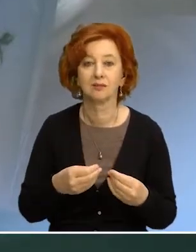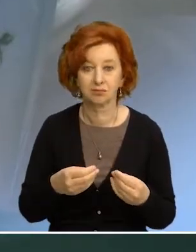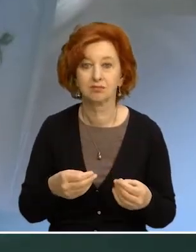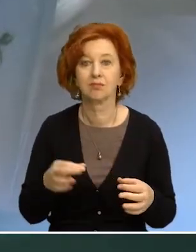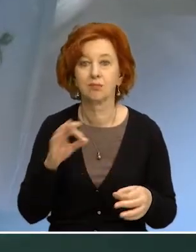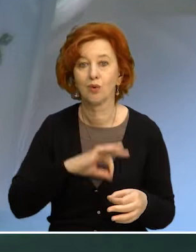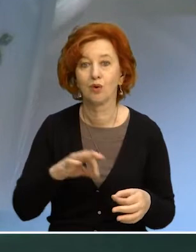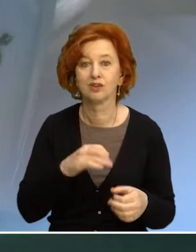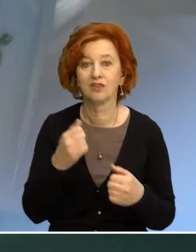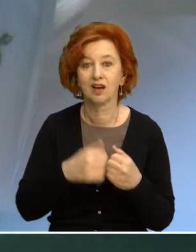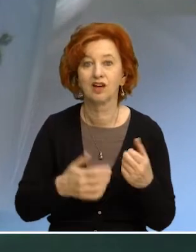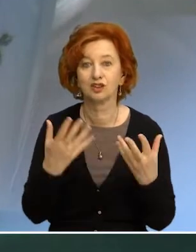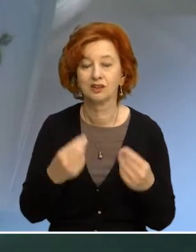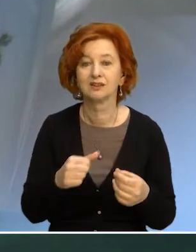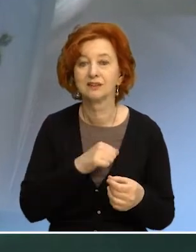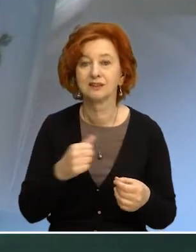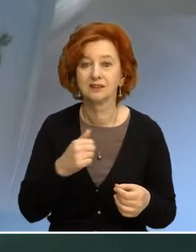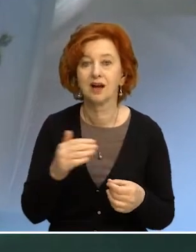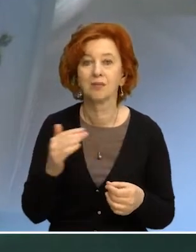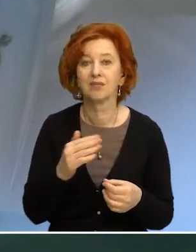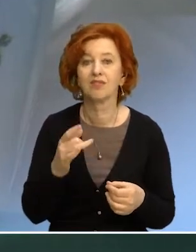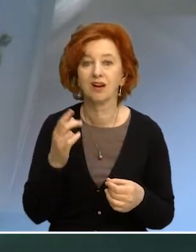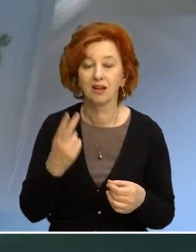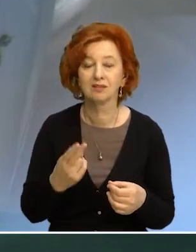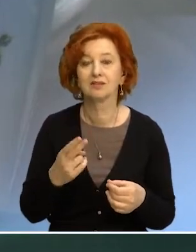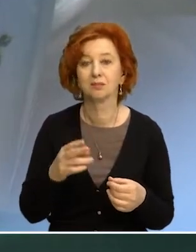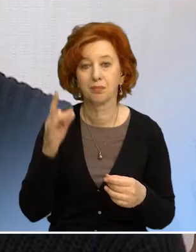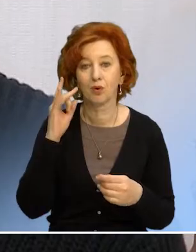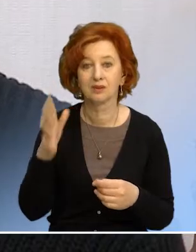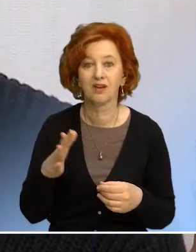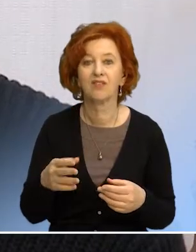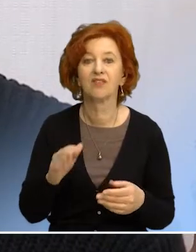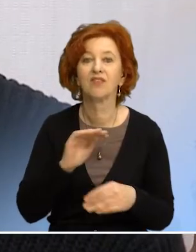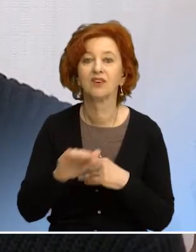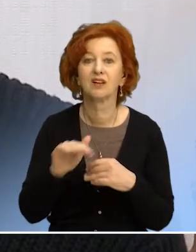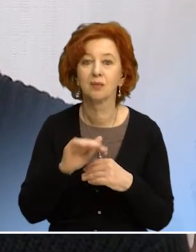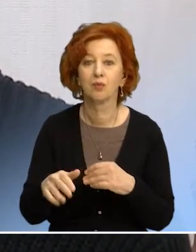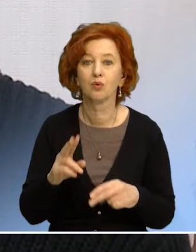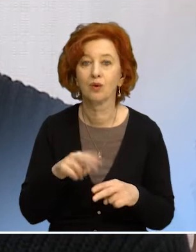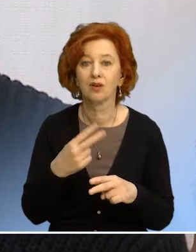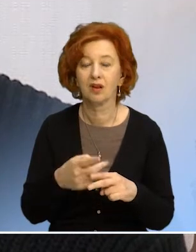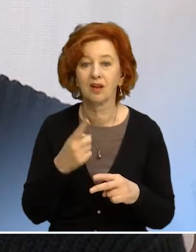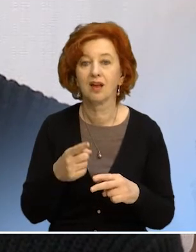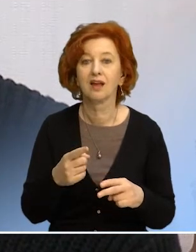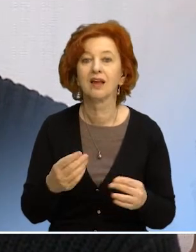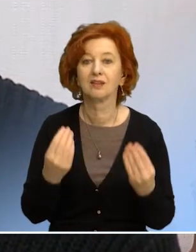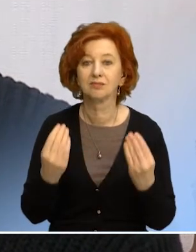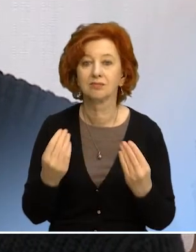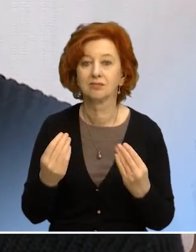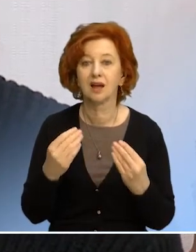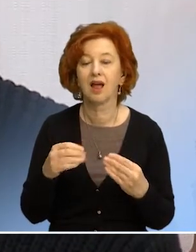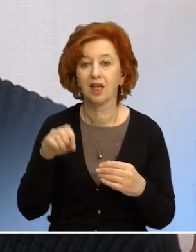быту. Ну а сам Франц Гарднер прославился тем, что выпустил знаменитые